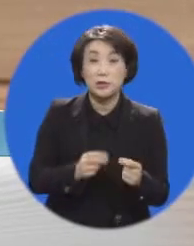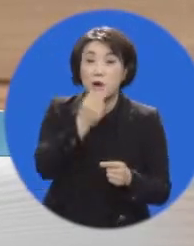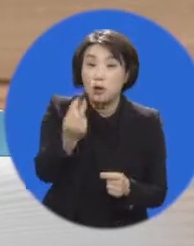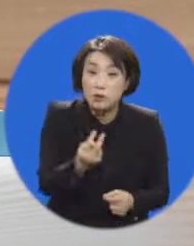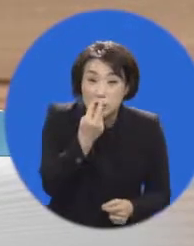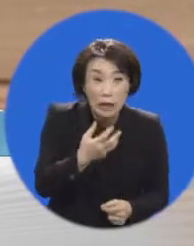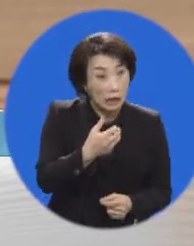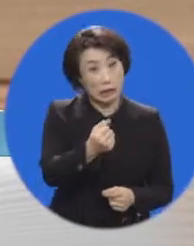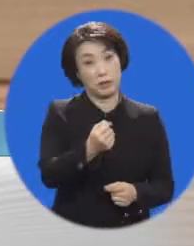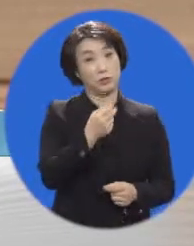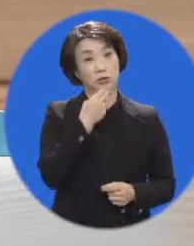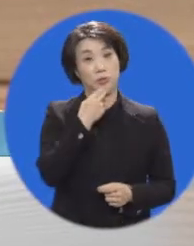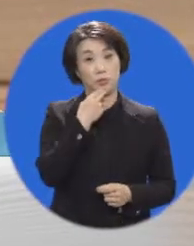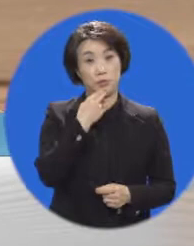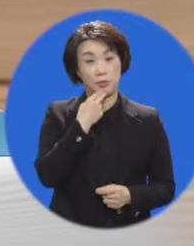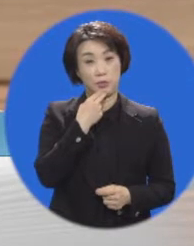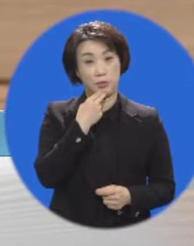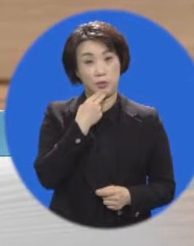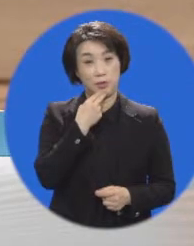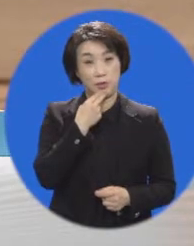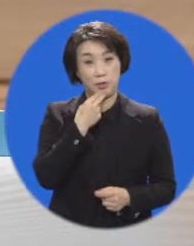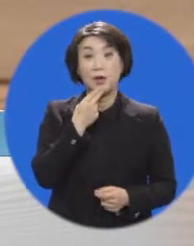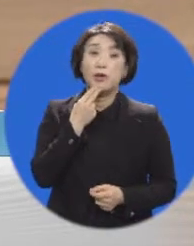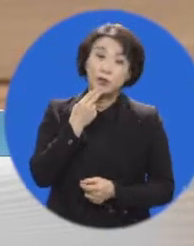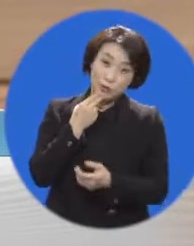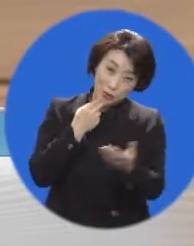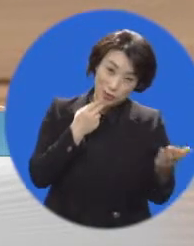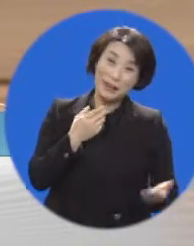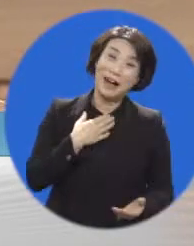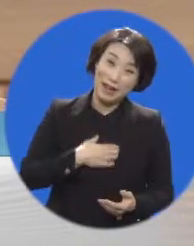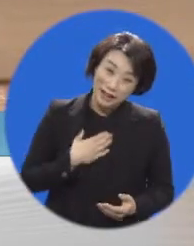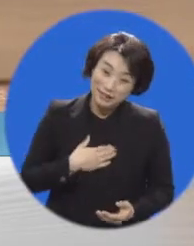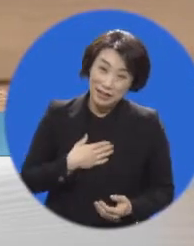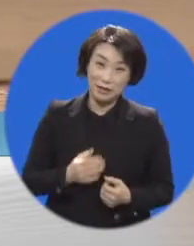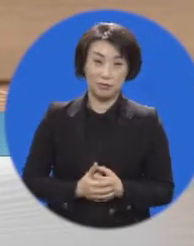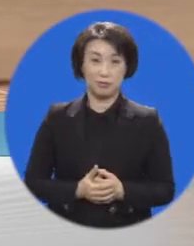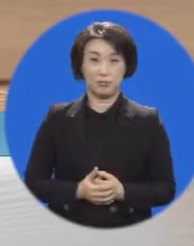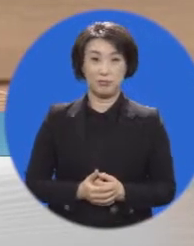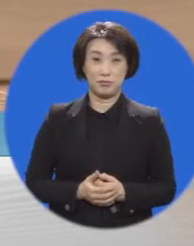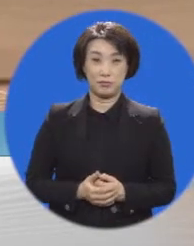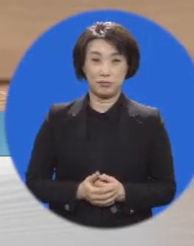영생이 그 속에 거하지 아니하는 것을 너희가 아는 바다.